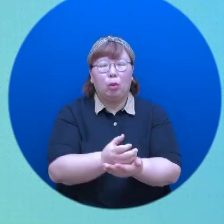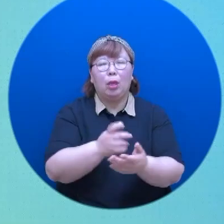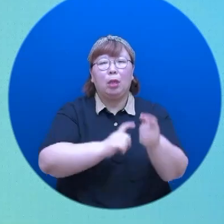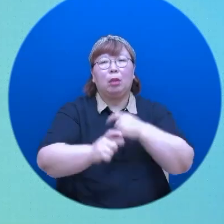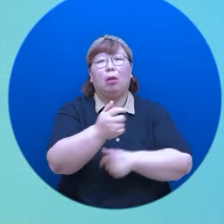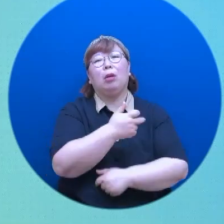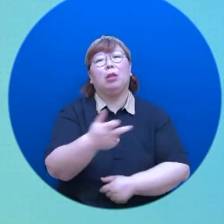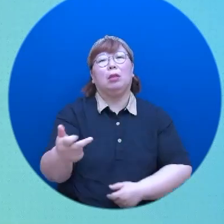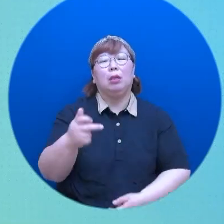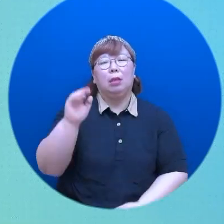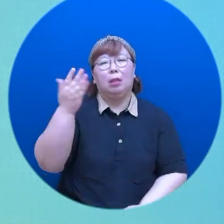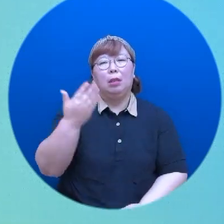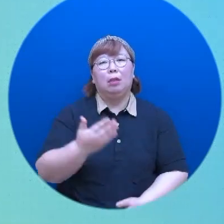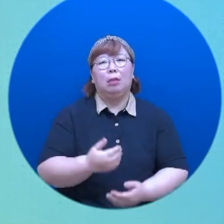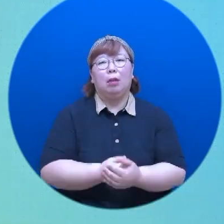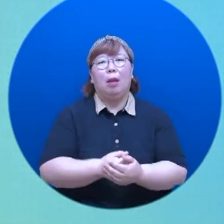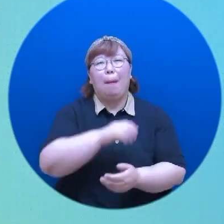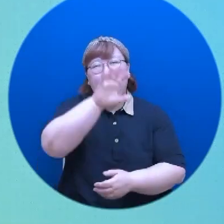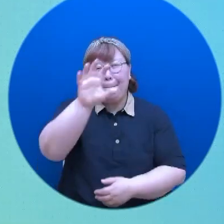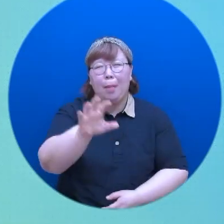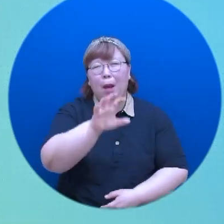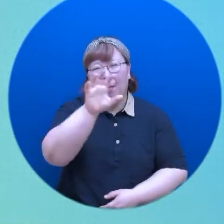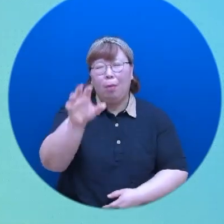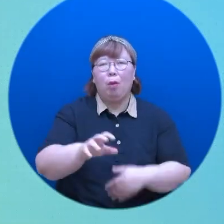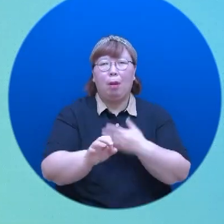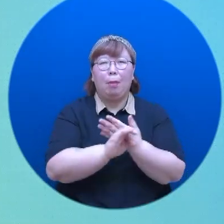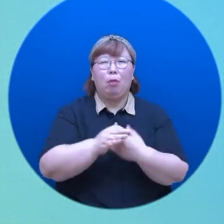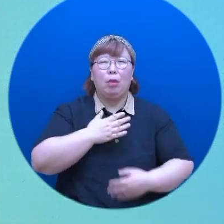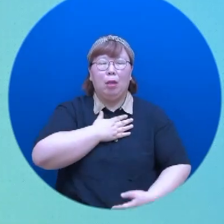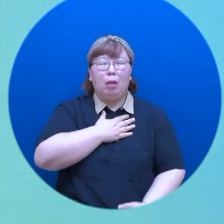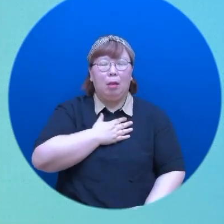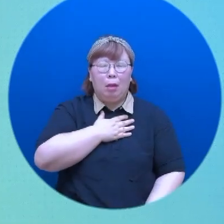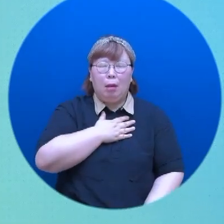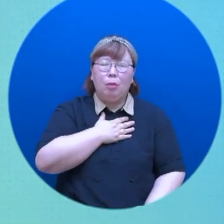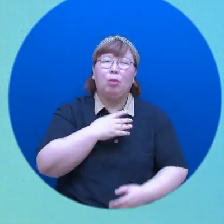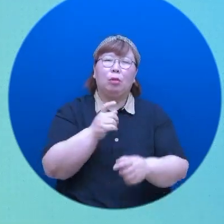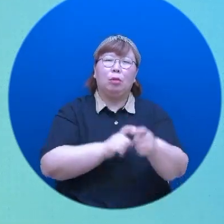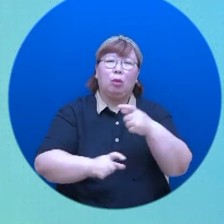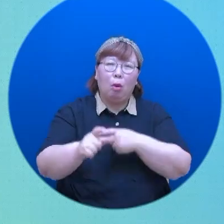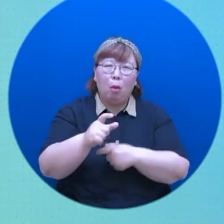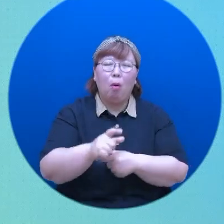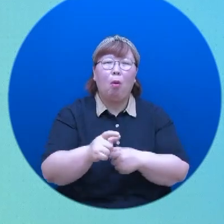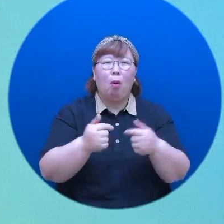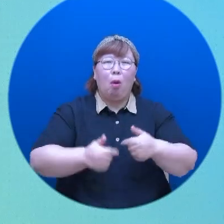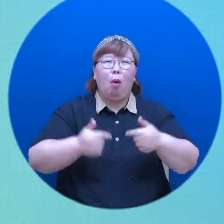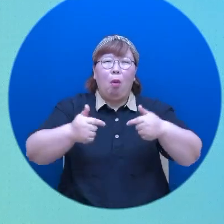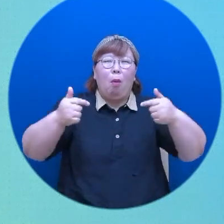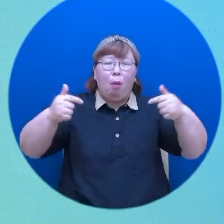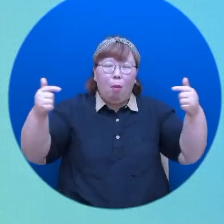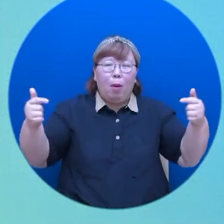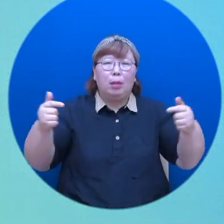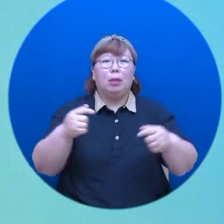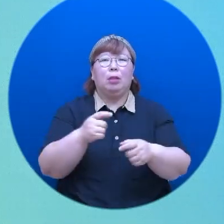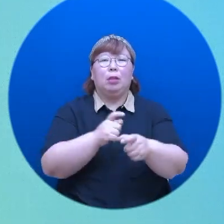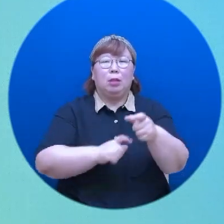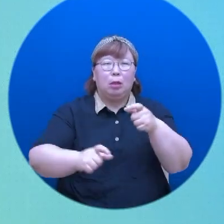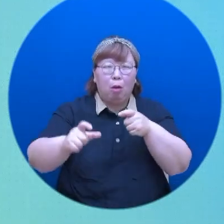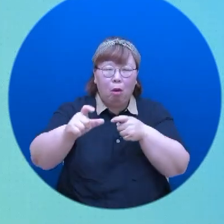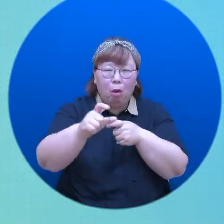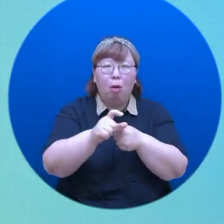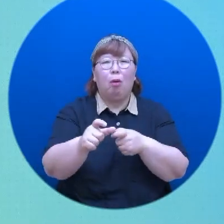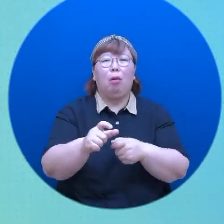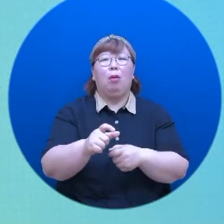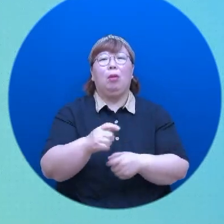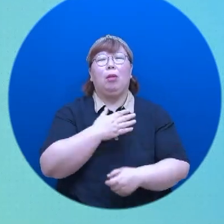반복을 경험하면서 점점 우리의 감정은 클라이막스로 절정으로 향해 가는